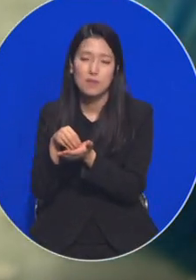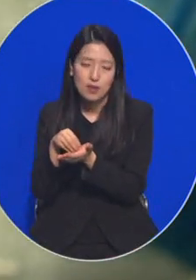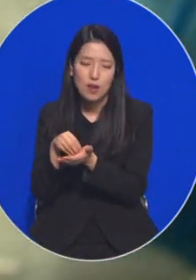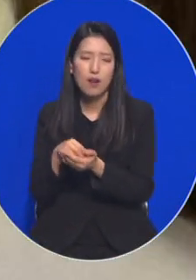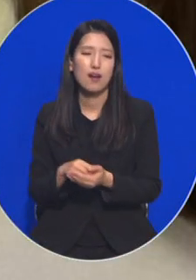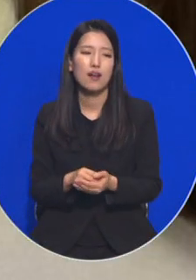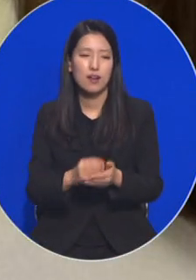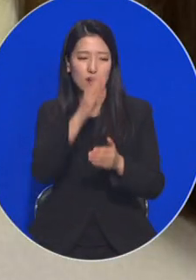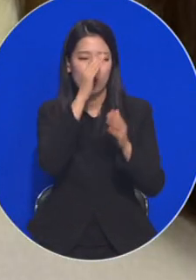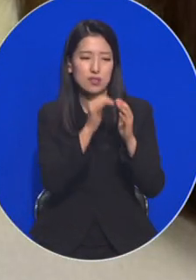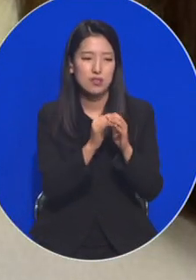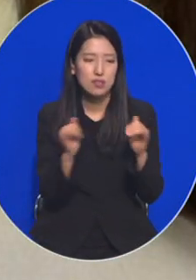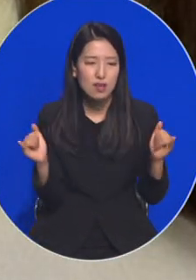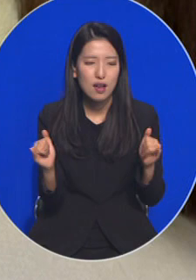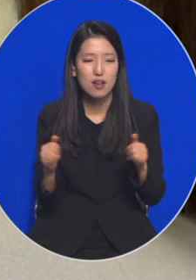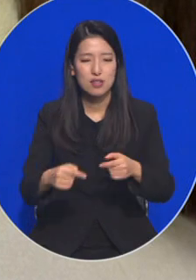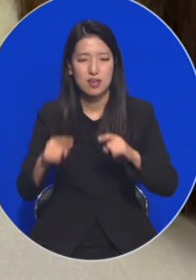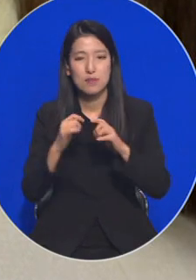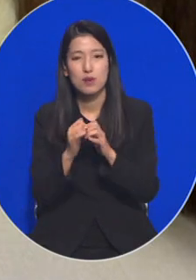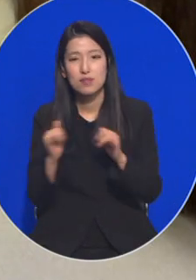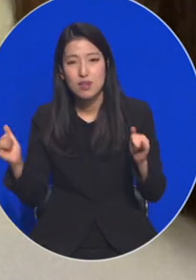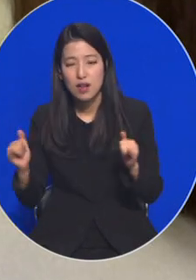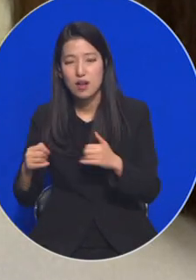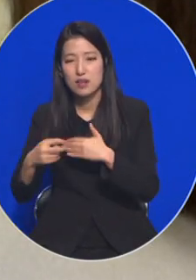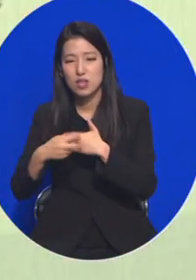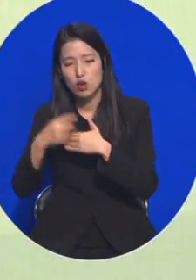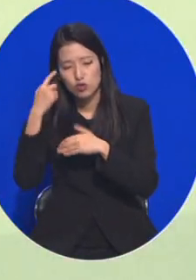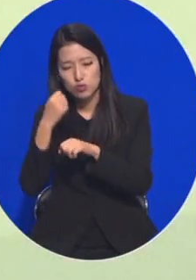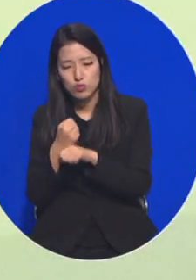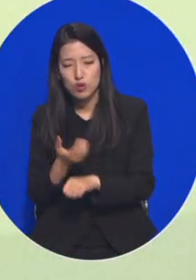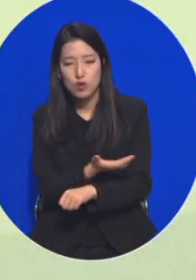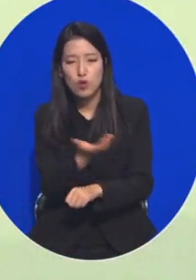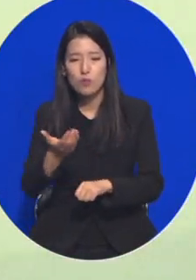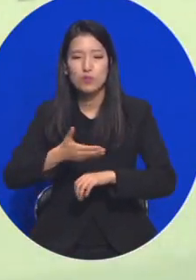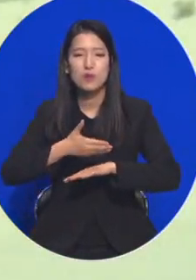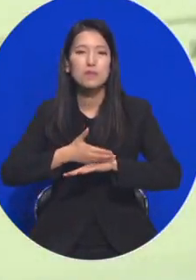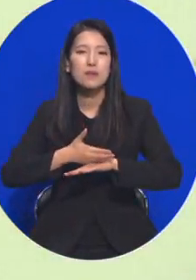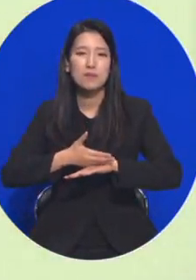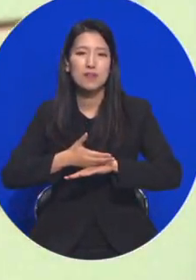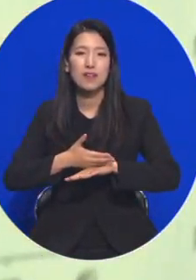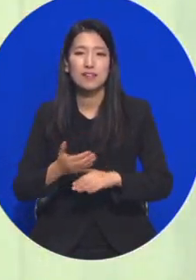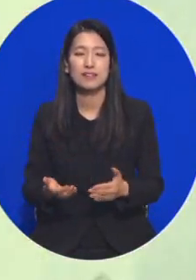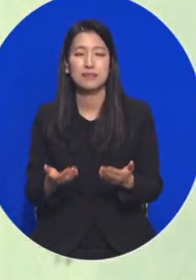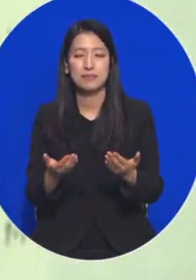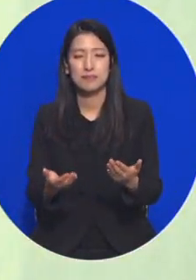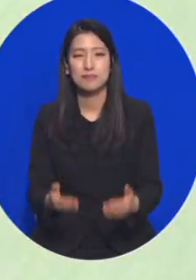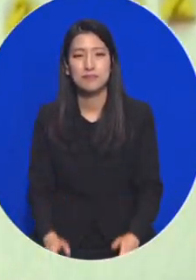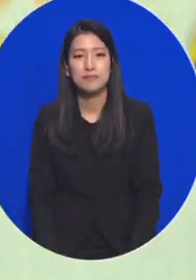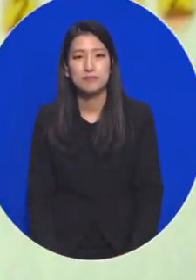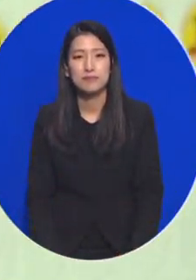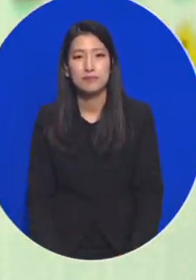환자와 의료기관 연구소의 감사를 표했습니다 ktv 이스 복입니다